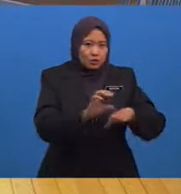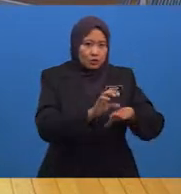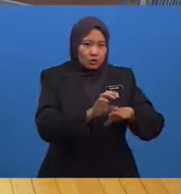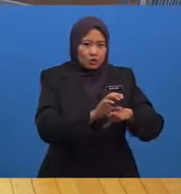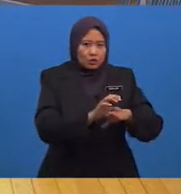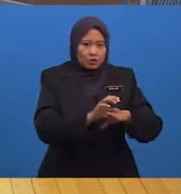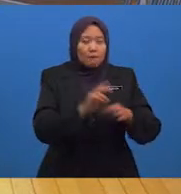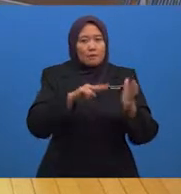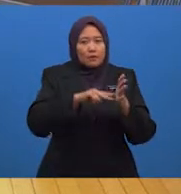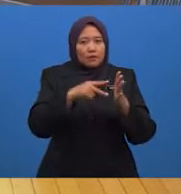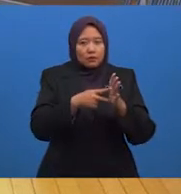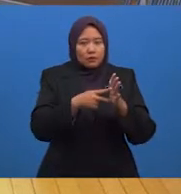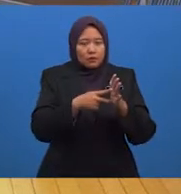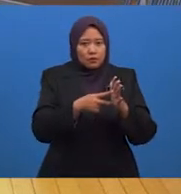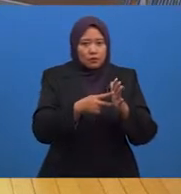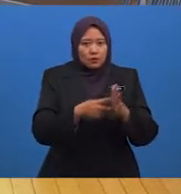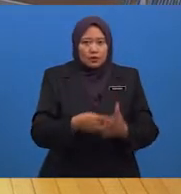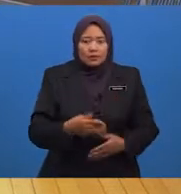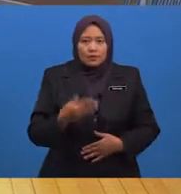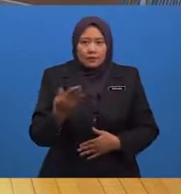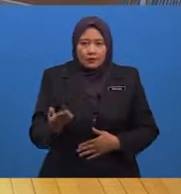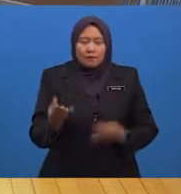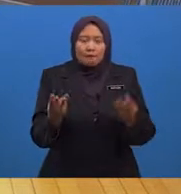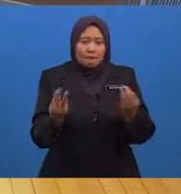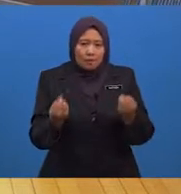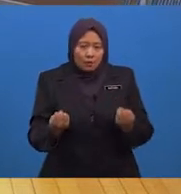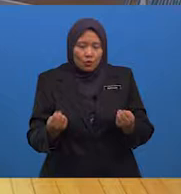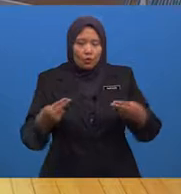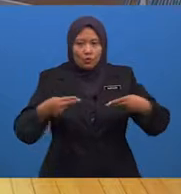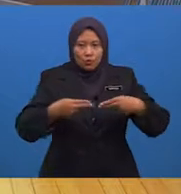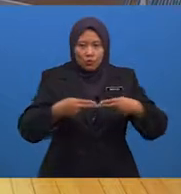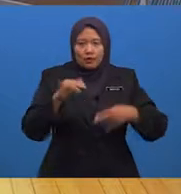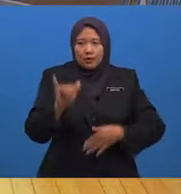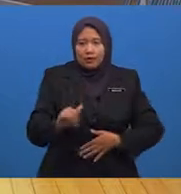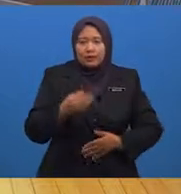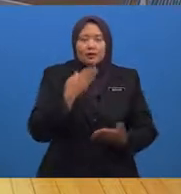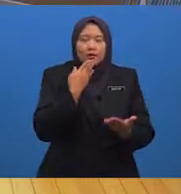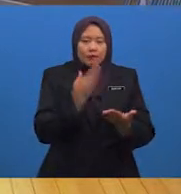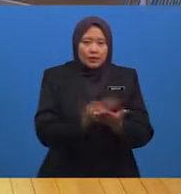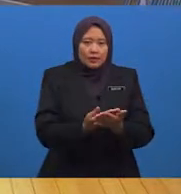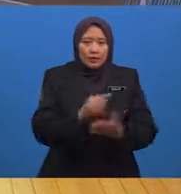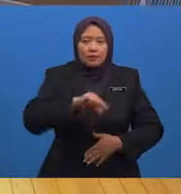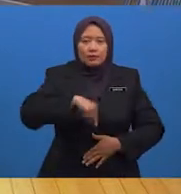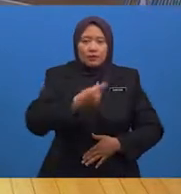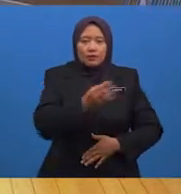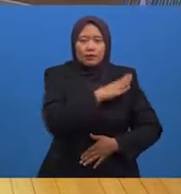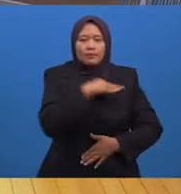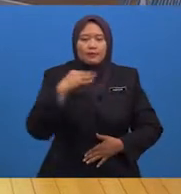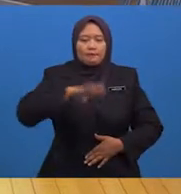dia mengharapkan hubungan yang baik, gembira dan bahagia bersama kita.